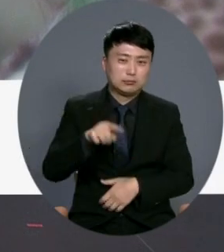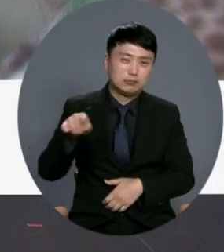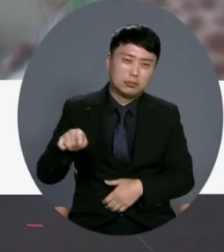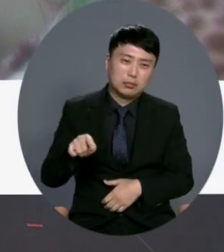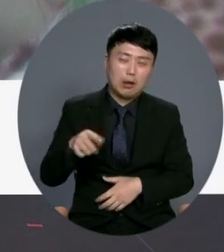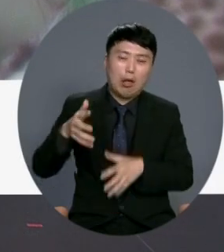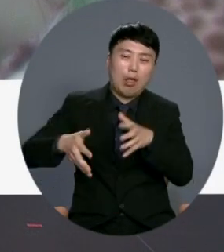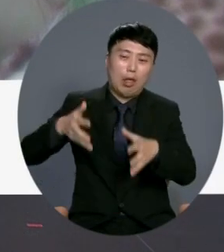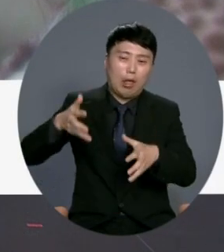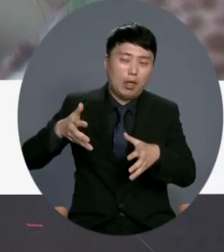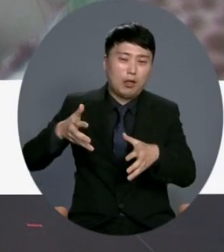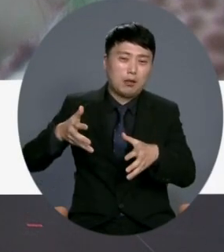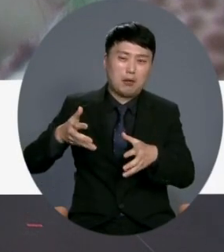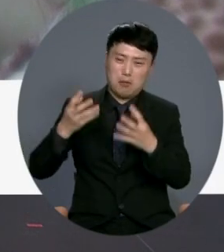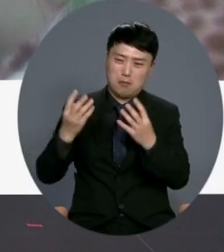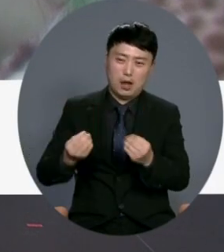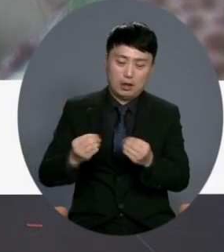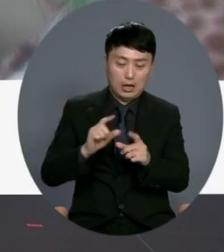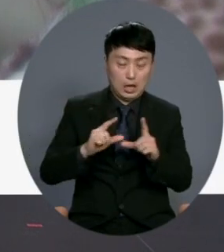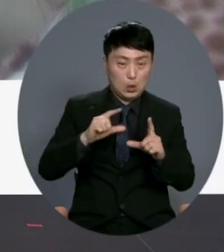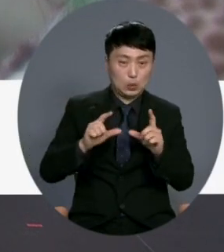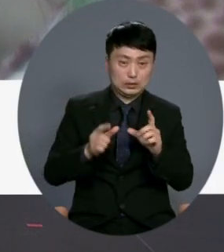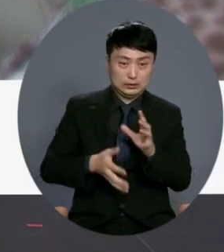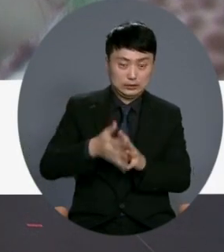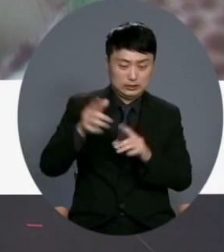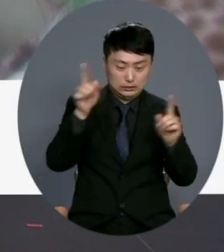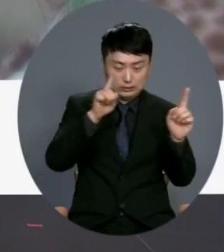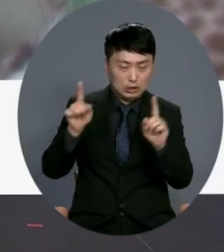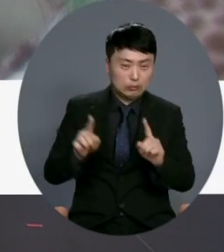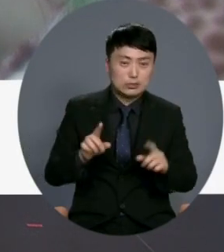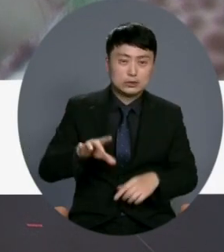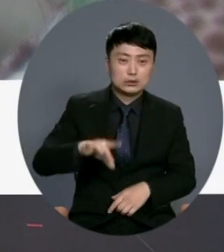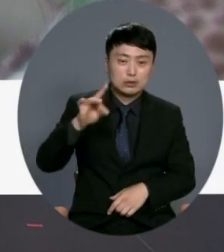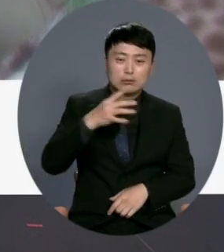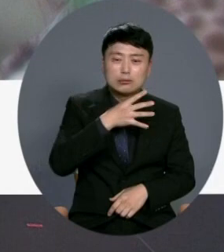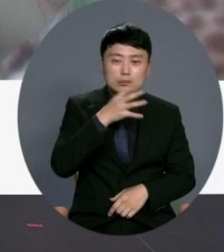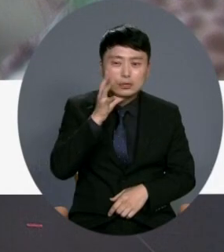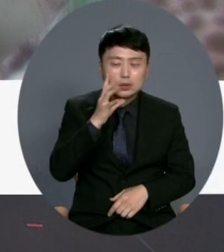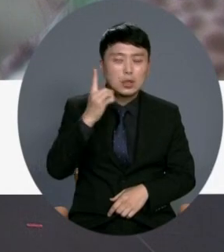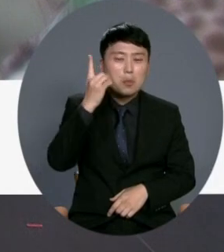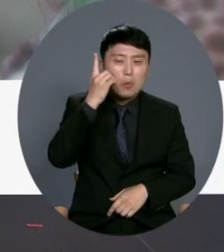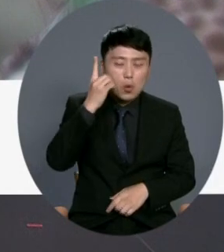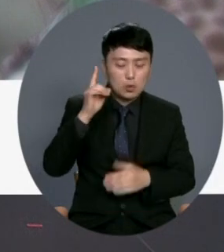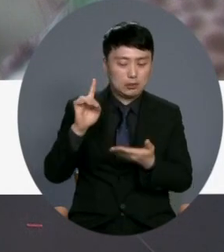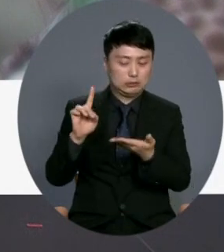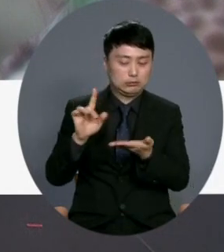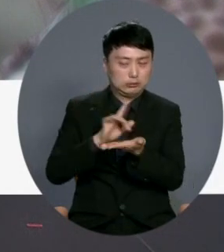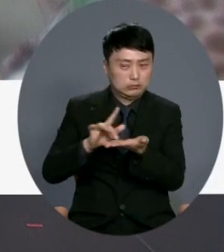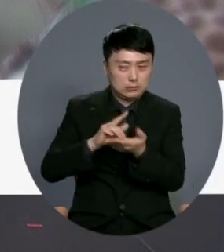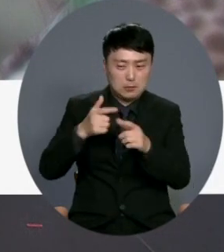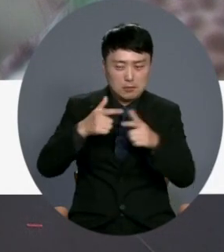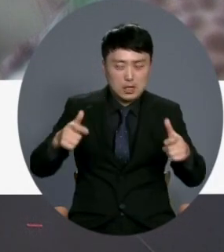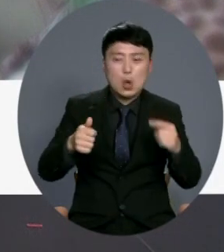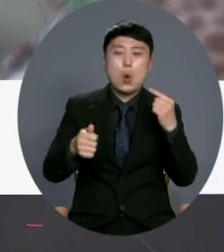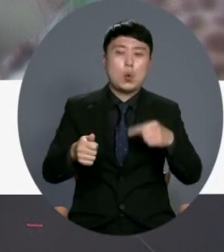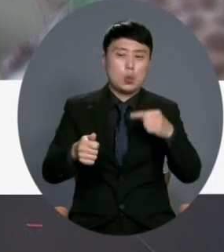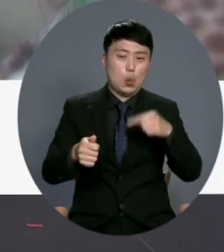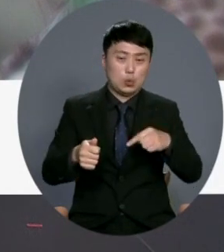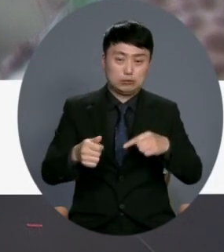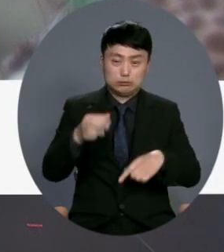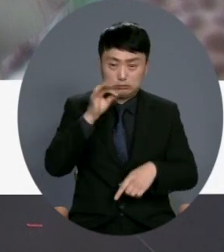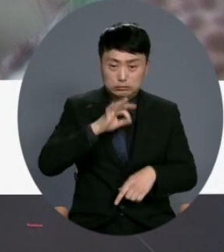비문해자가 많습니다. 안동시가 전국에서 처음으로 어르신 디지털 문해 교육에 나섰는데요. 교육